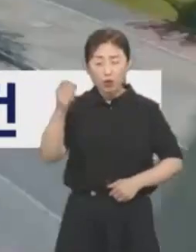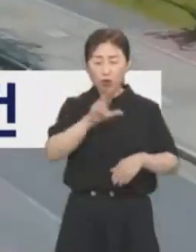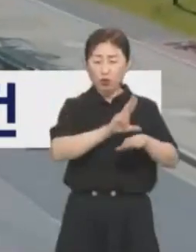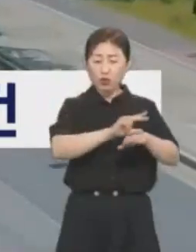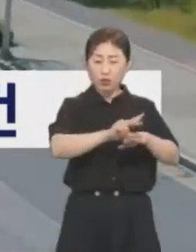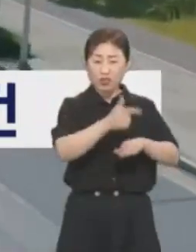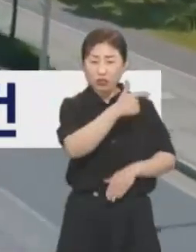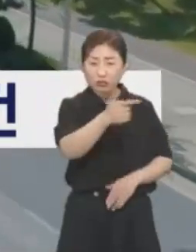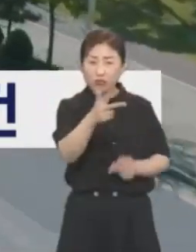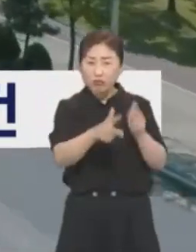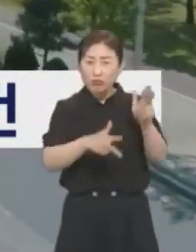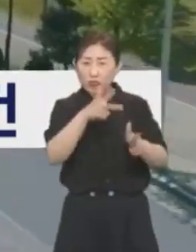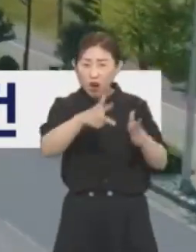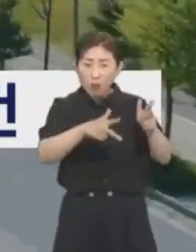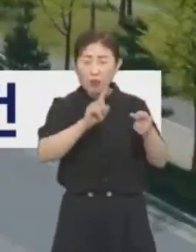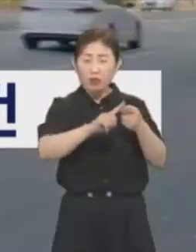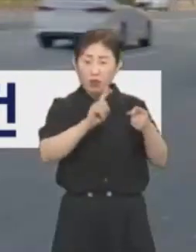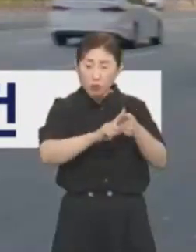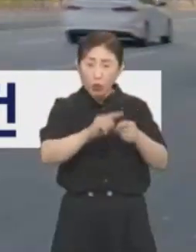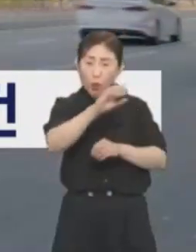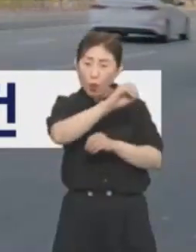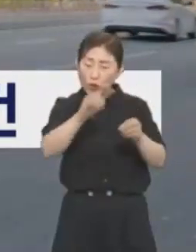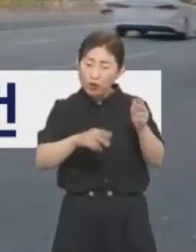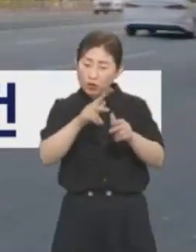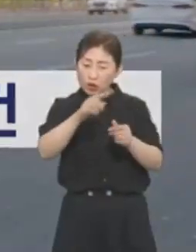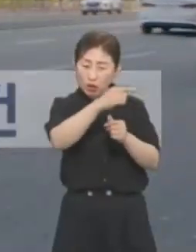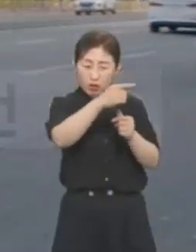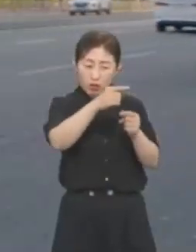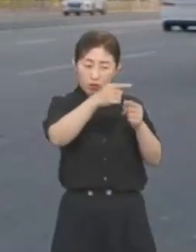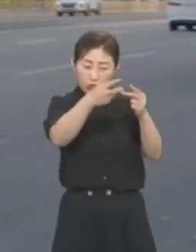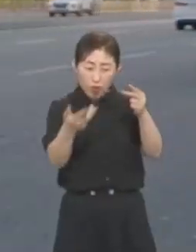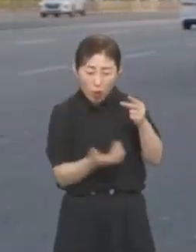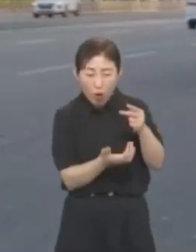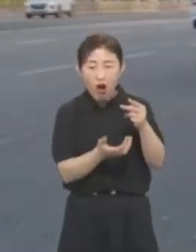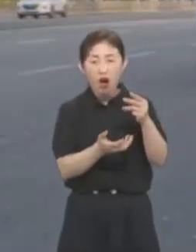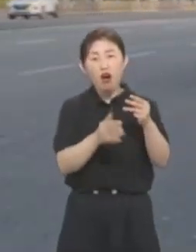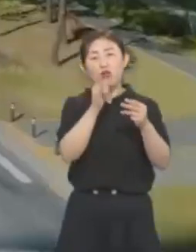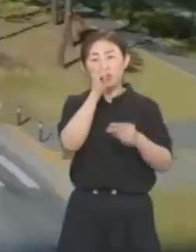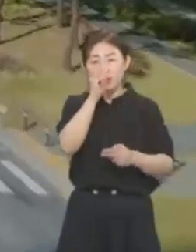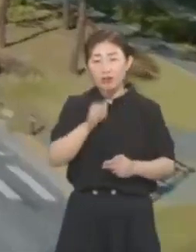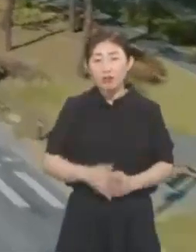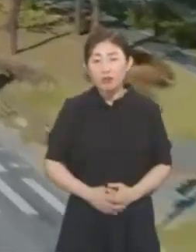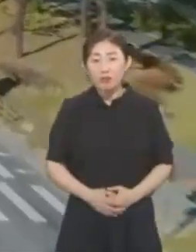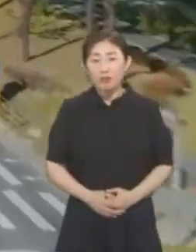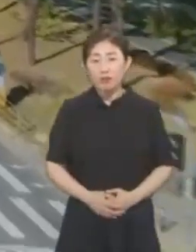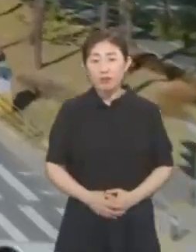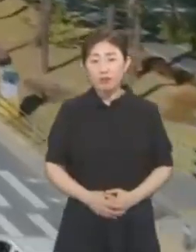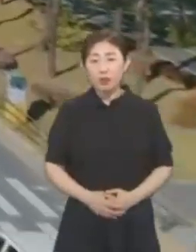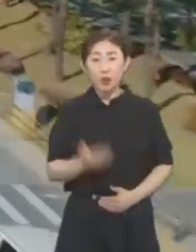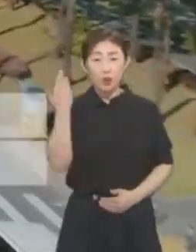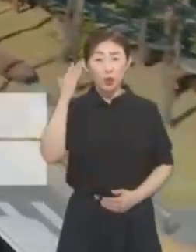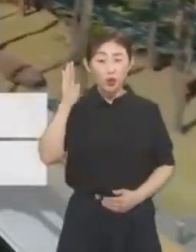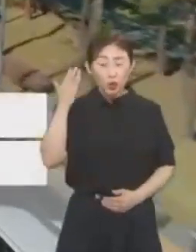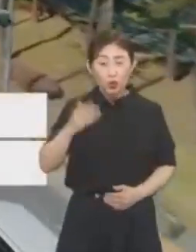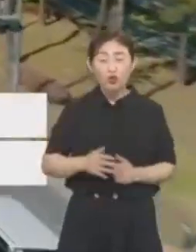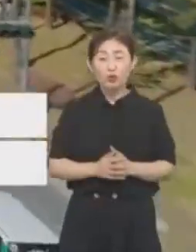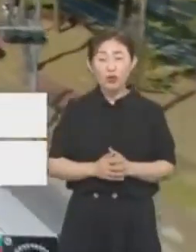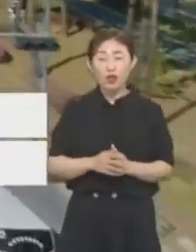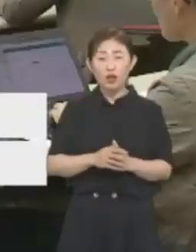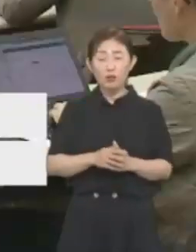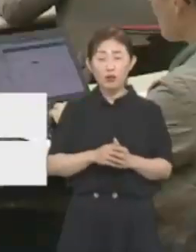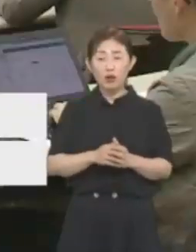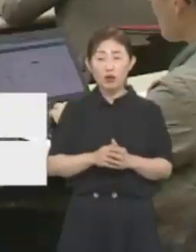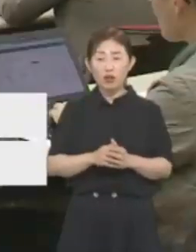등 대규모 사업들 때문에 후순위로 밀릴 가능성도 있기 때문입니다. 아울러 최근 균형발전